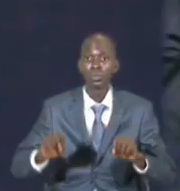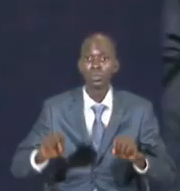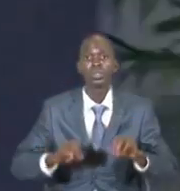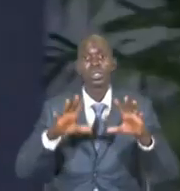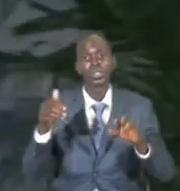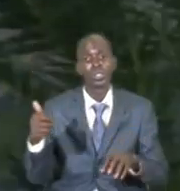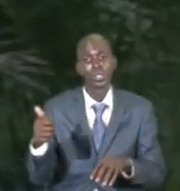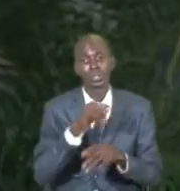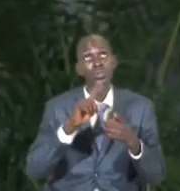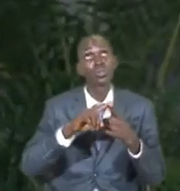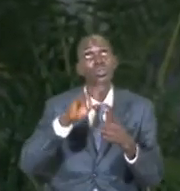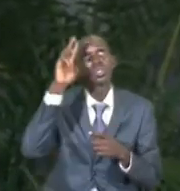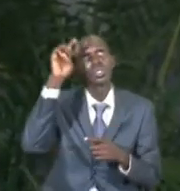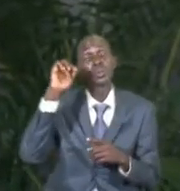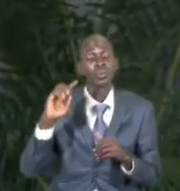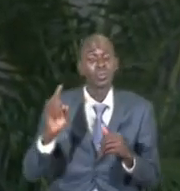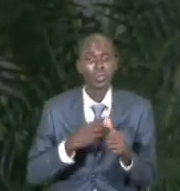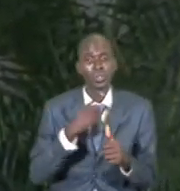abịala m.